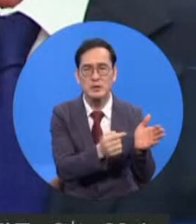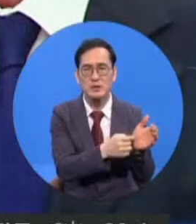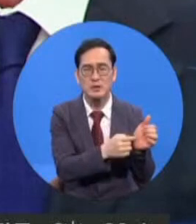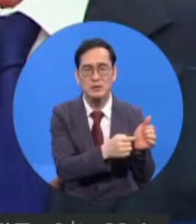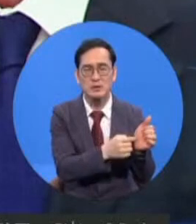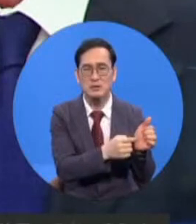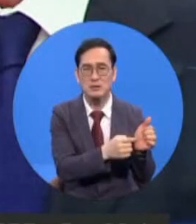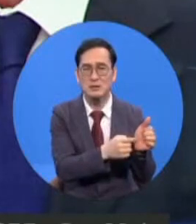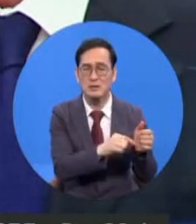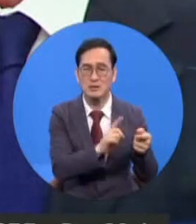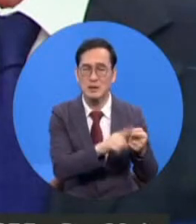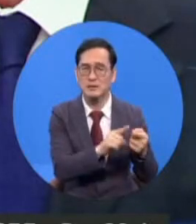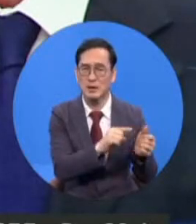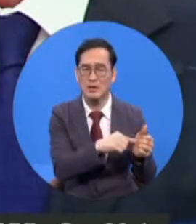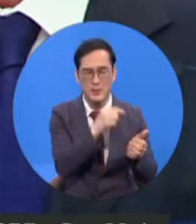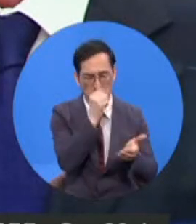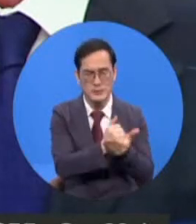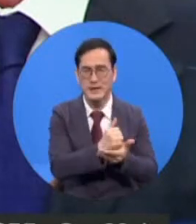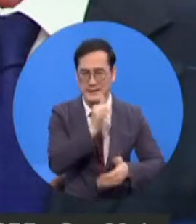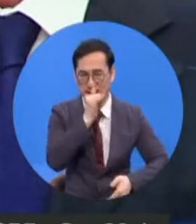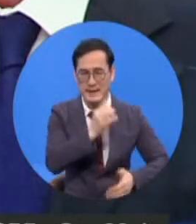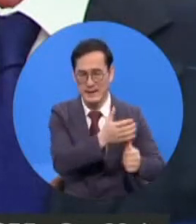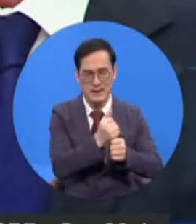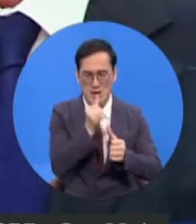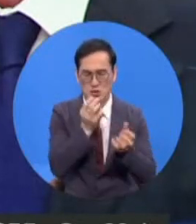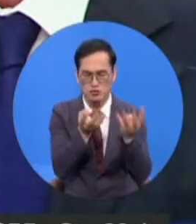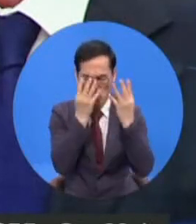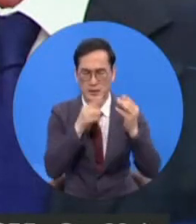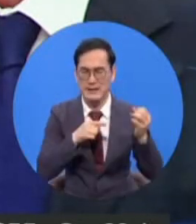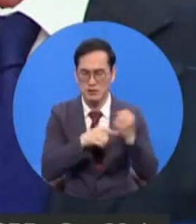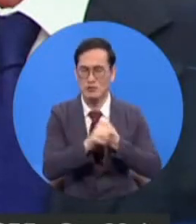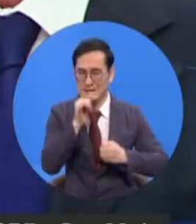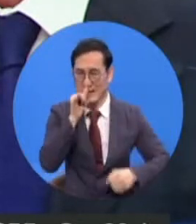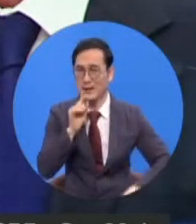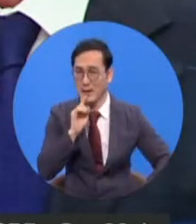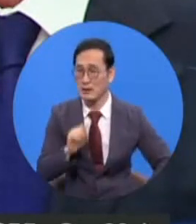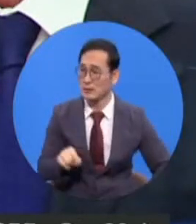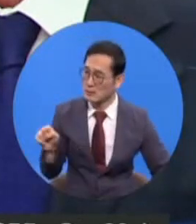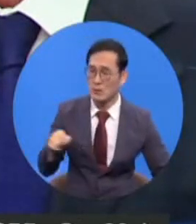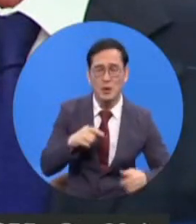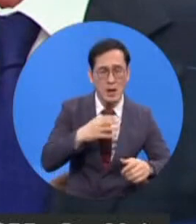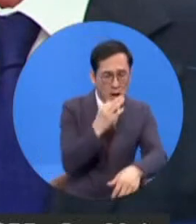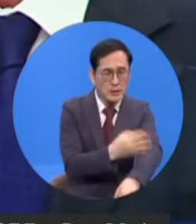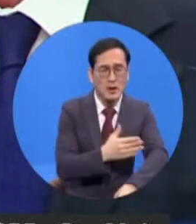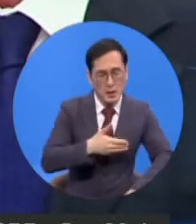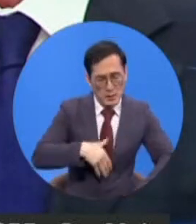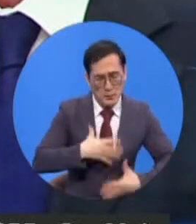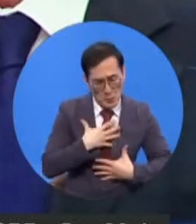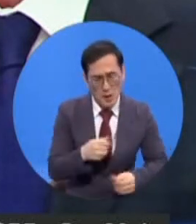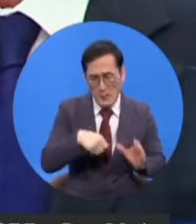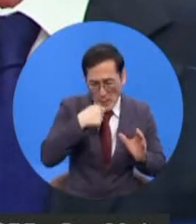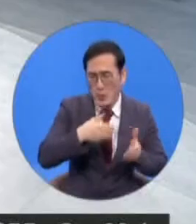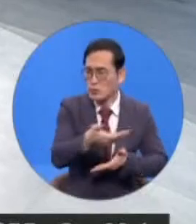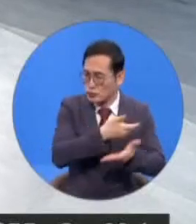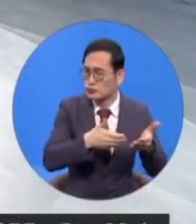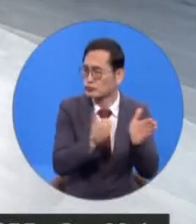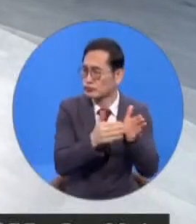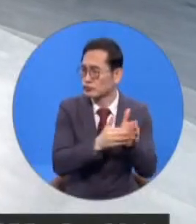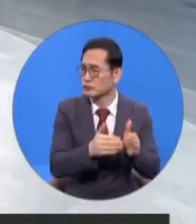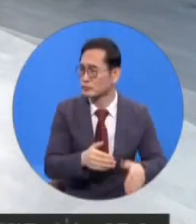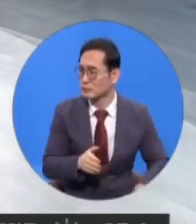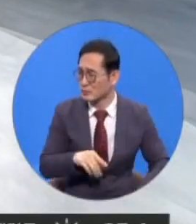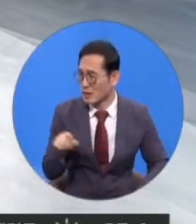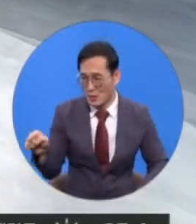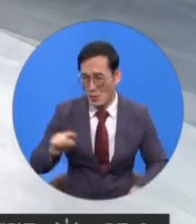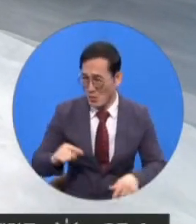밥 먹었다고 다 공모하고 그런거냐 라고 가볍게 넘길 수도 있는 자리다 이런 주장을 하고 있는 거잖아요 그러니까 구체적